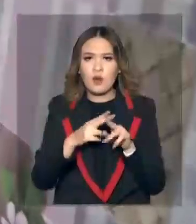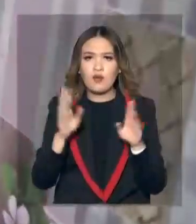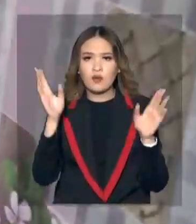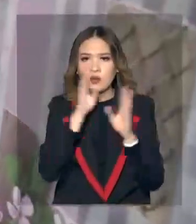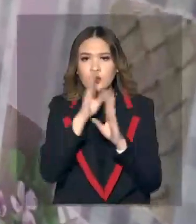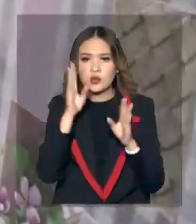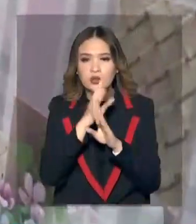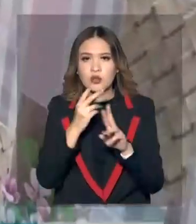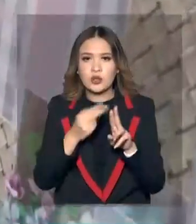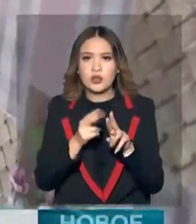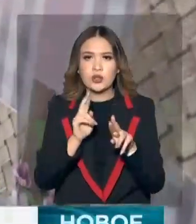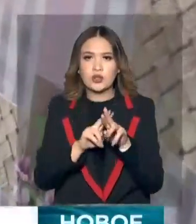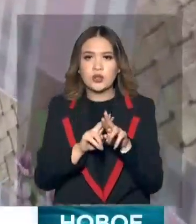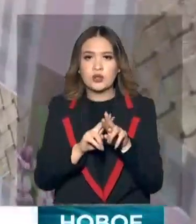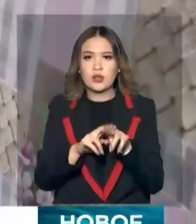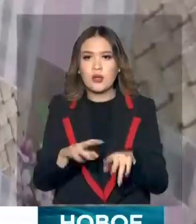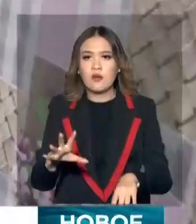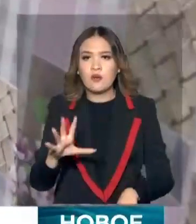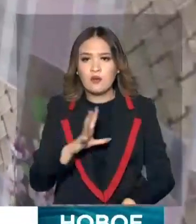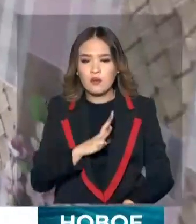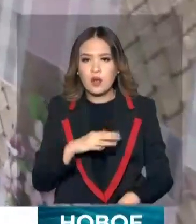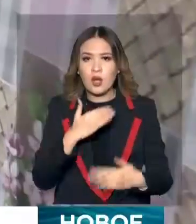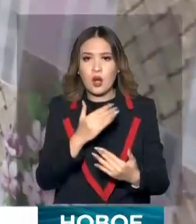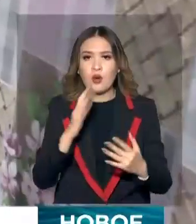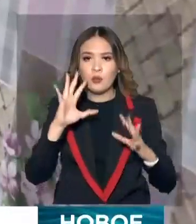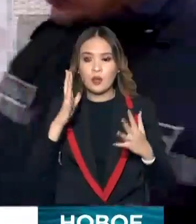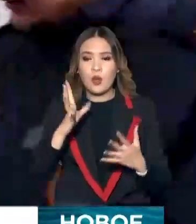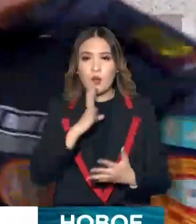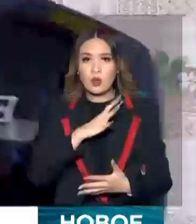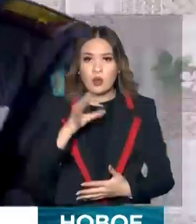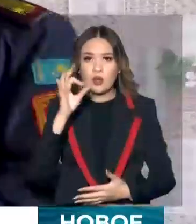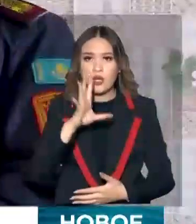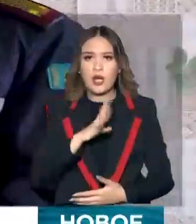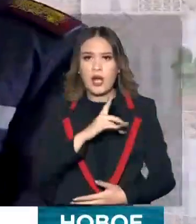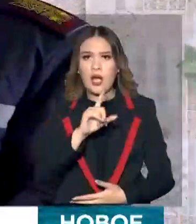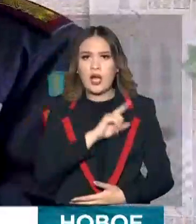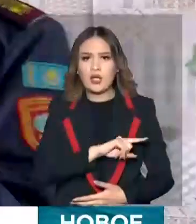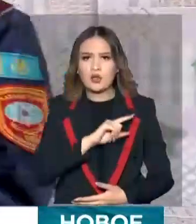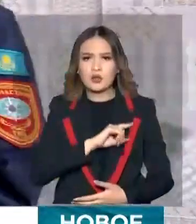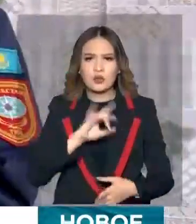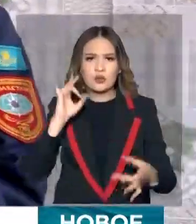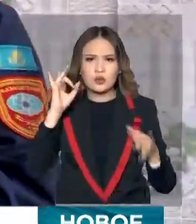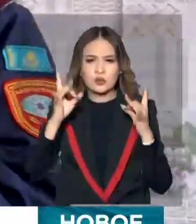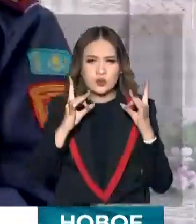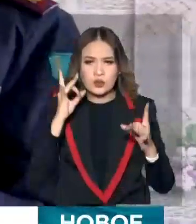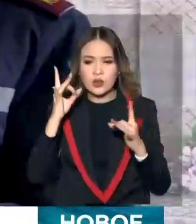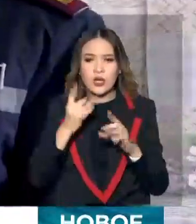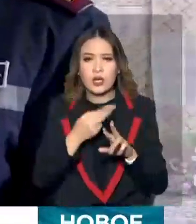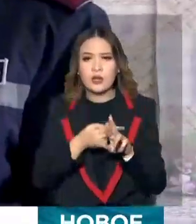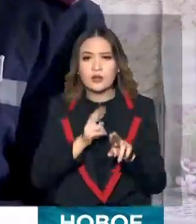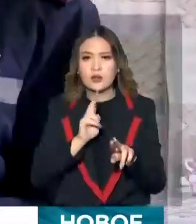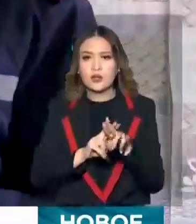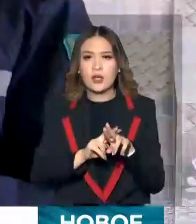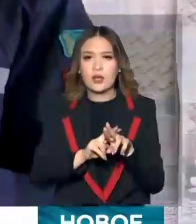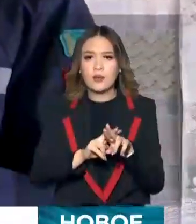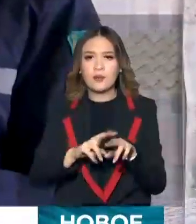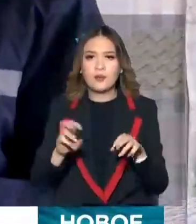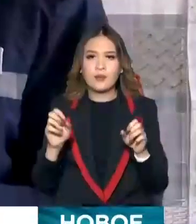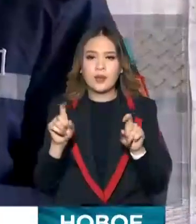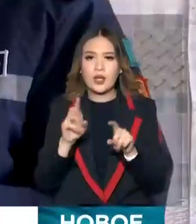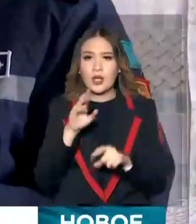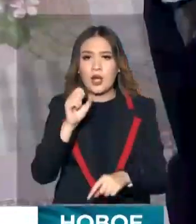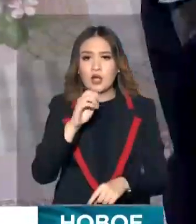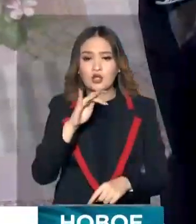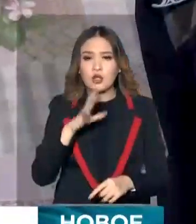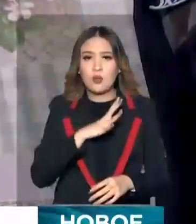в воздухе токсичных веществ. При их возникновении приборы издают характерный звук, сигнализируя о возгорании. В основном